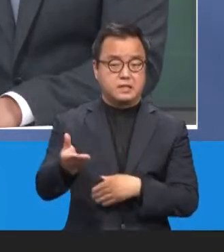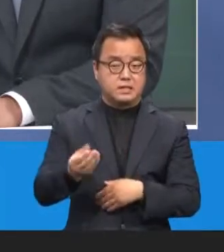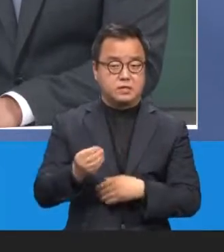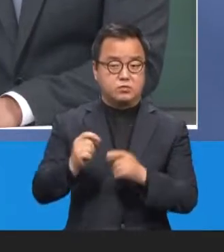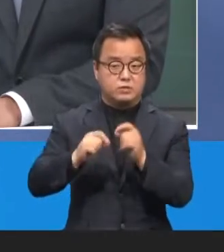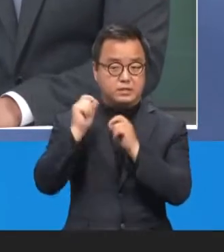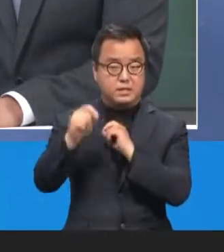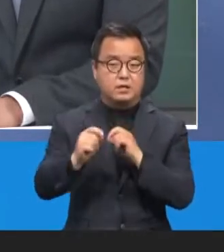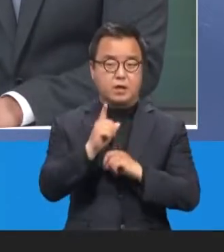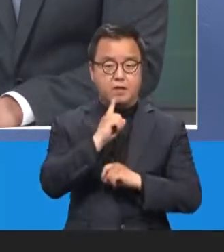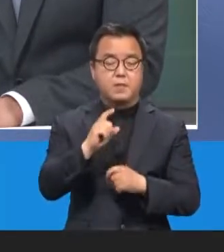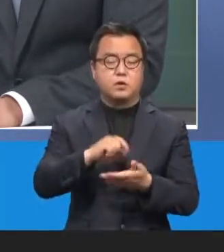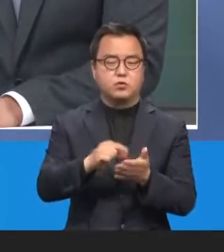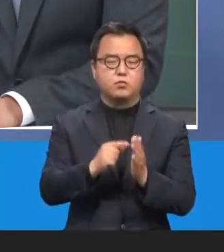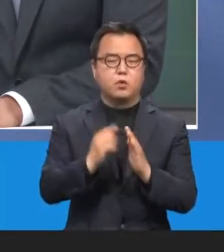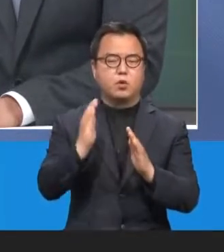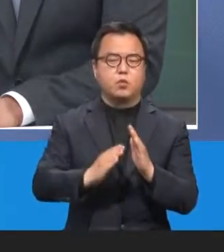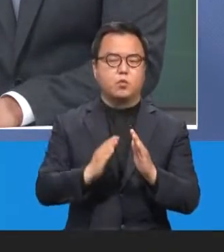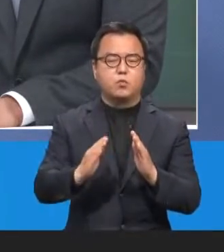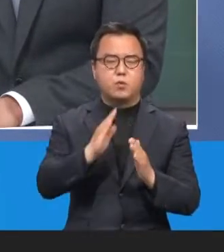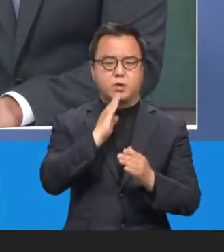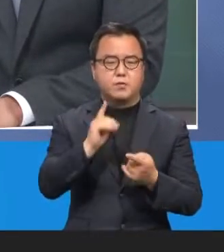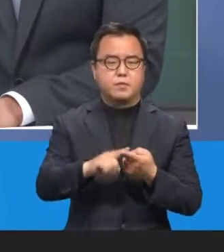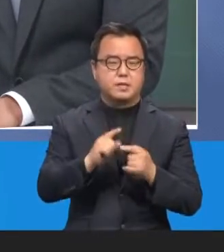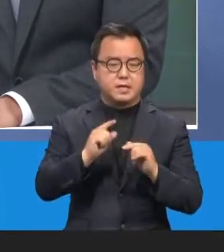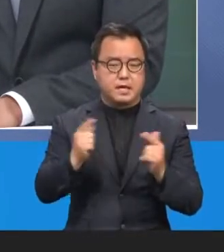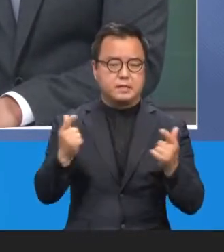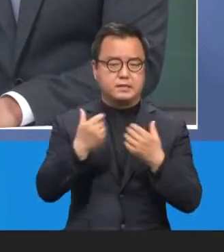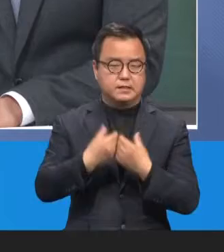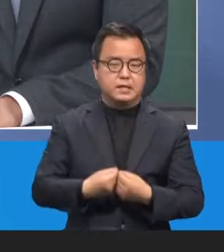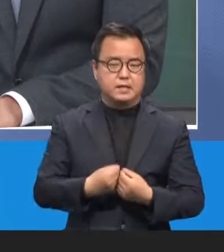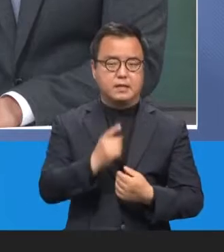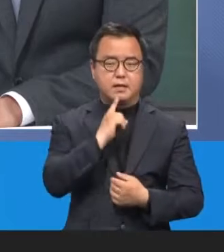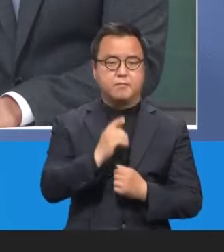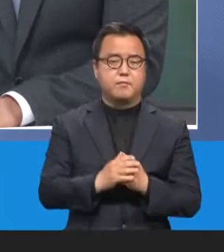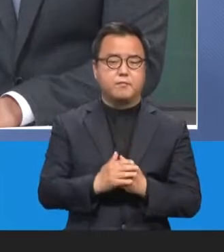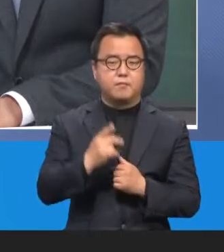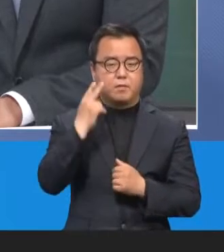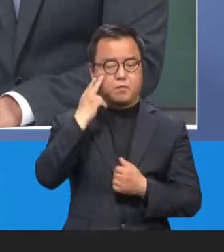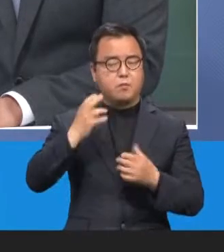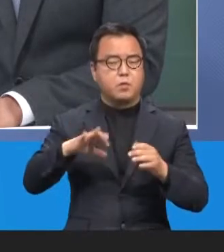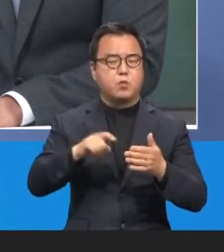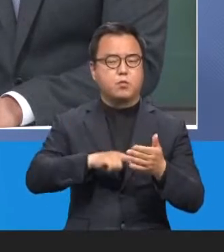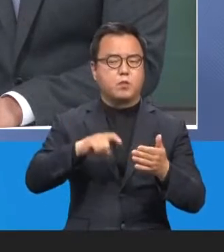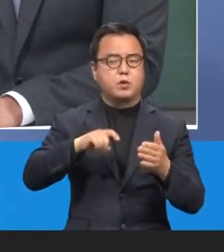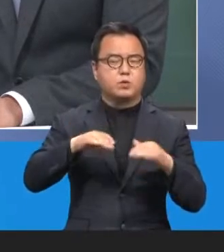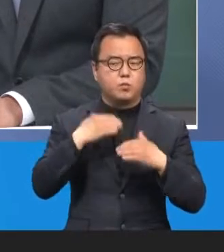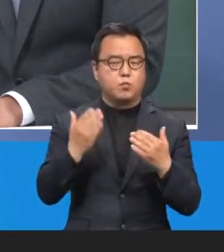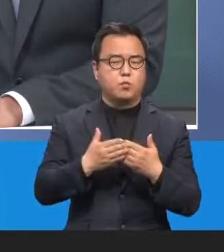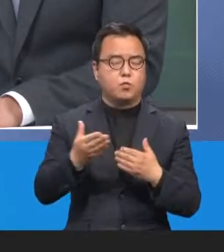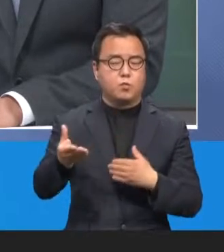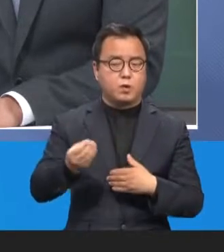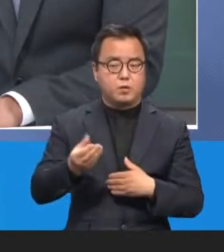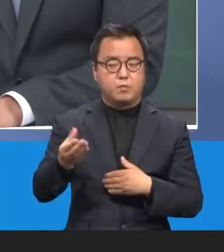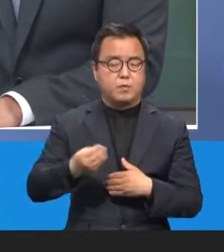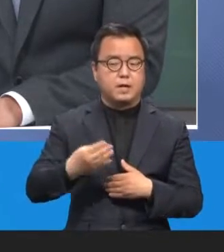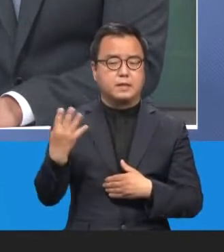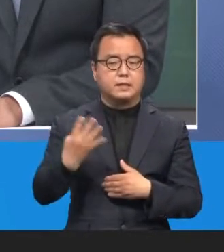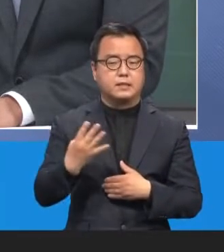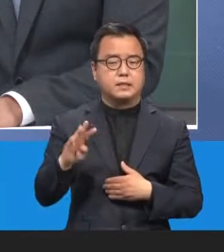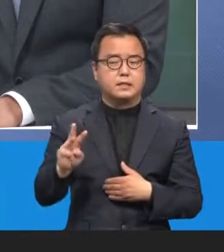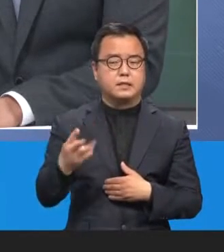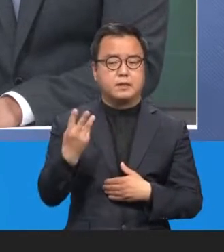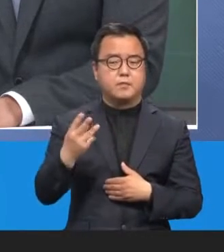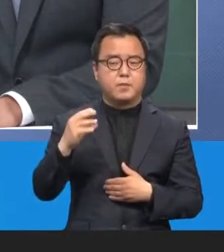라고도 표현한 불공정 사례 에만 해당하는 것입니다 g 미국 전체에서 학자금 대출을 받은 학생 4천 3백만 명이 니까